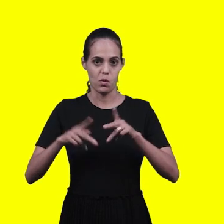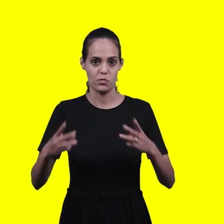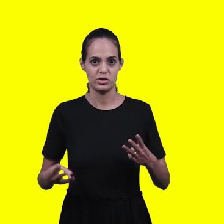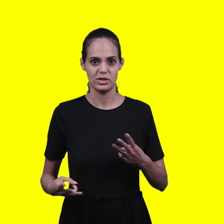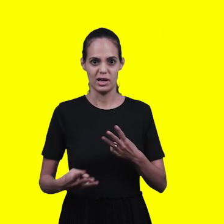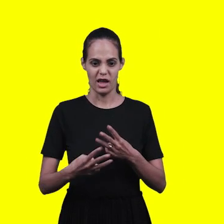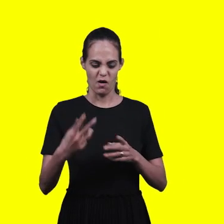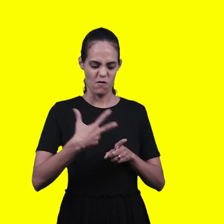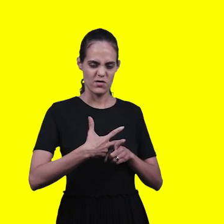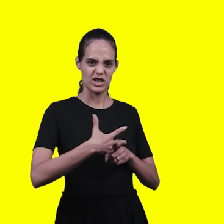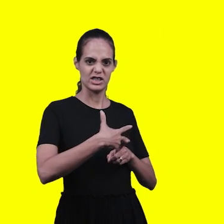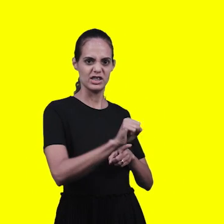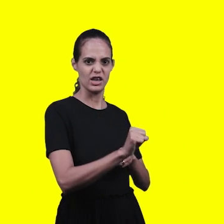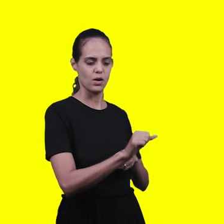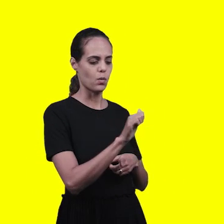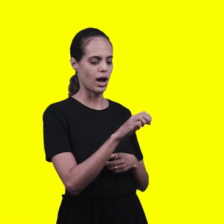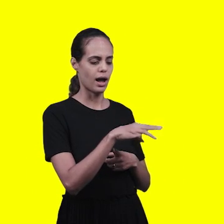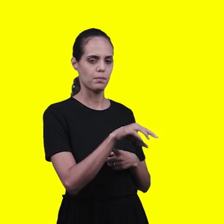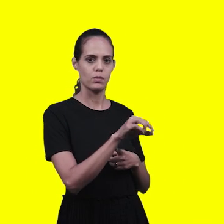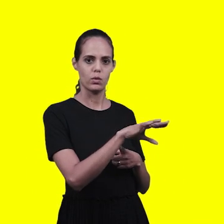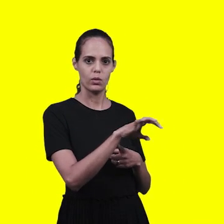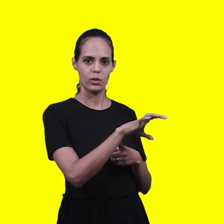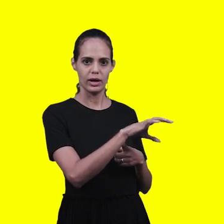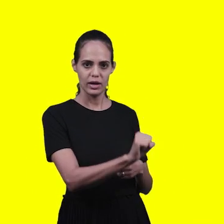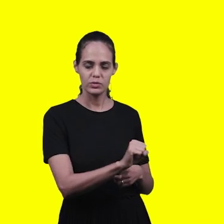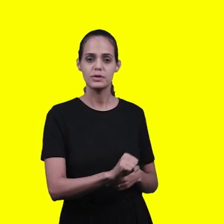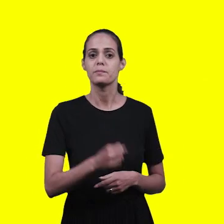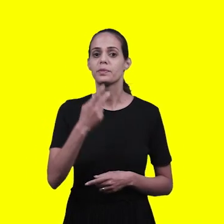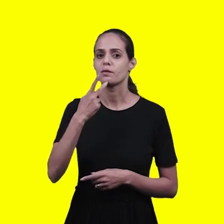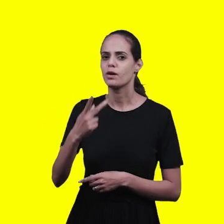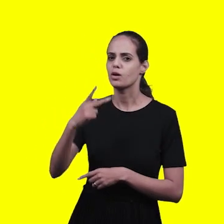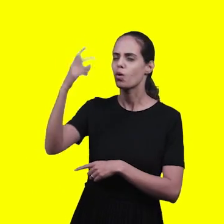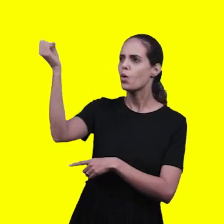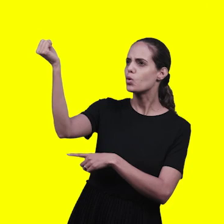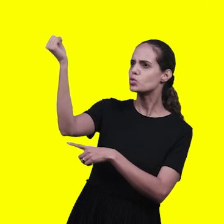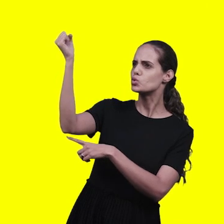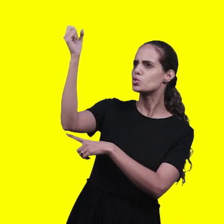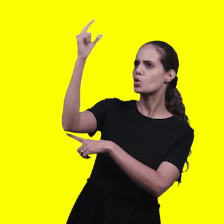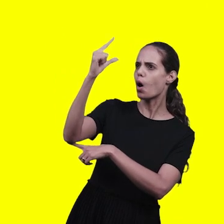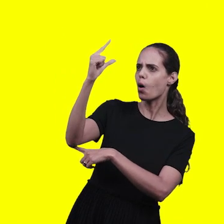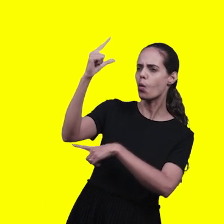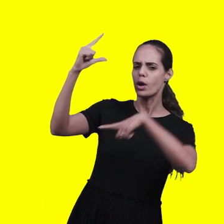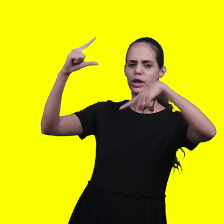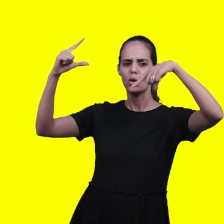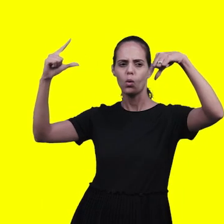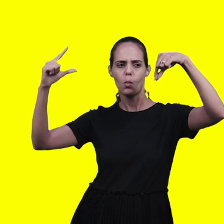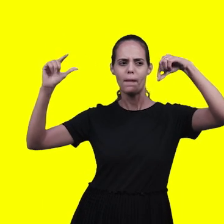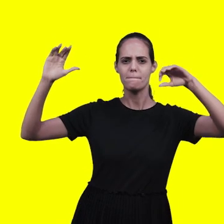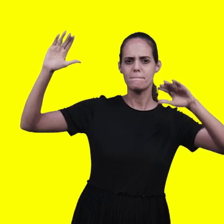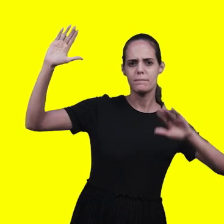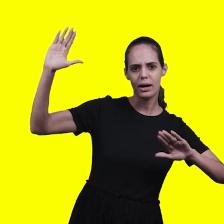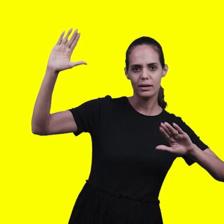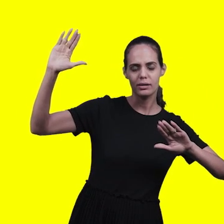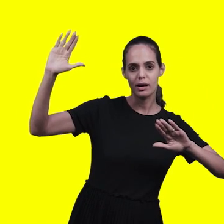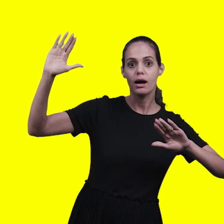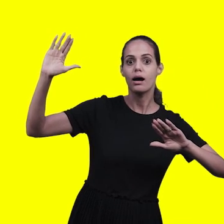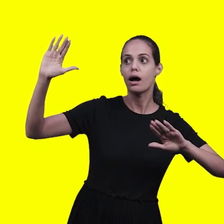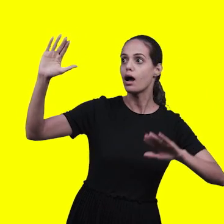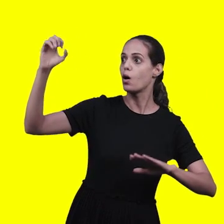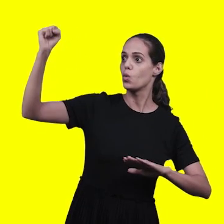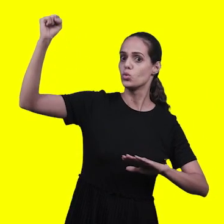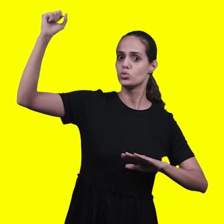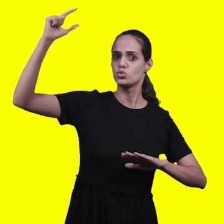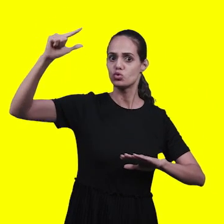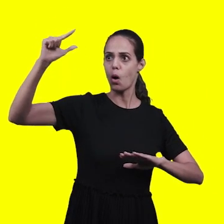dans la présence des Israéliens, Saul, retiens-toi à Gibéon et toi lune dans la vallée